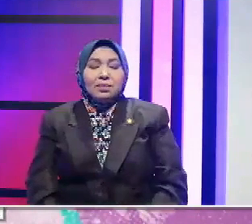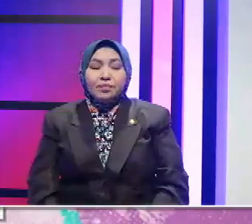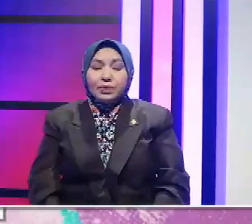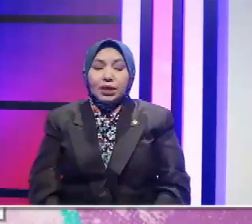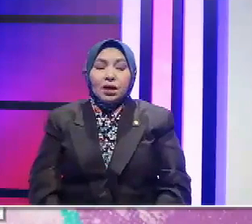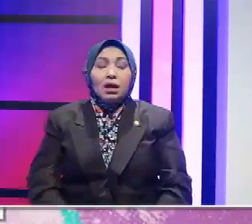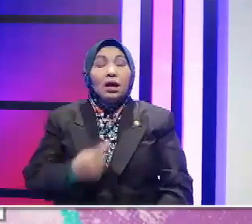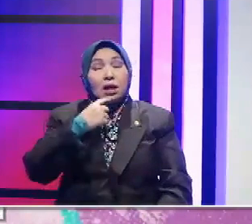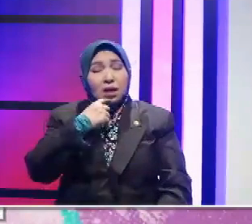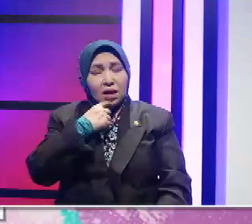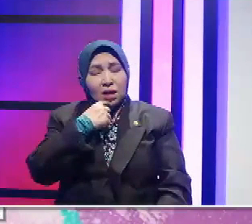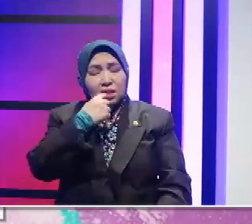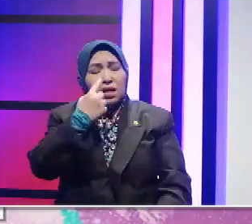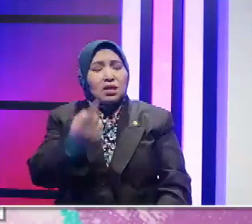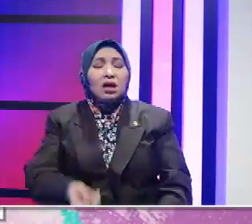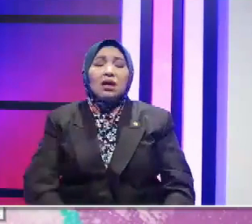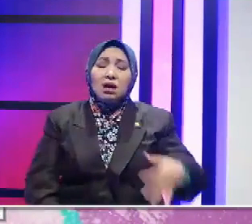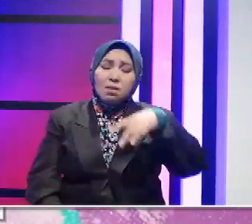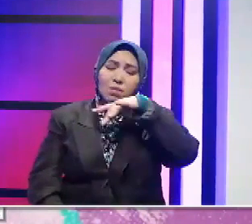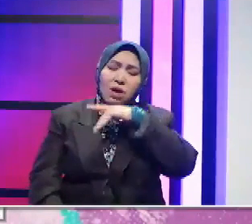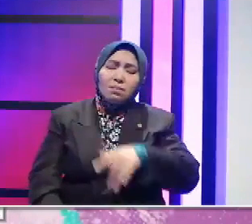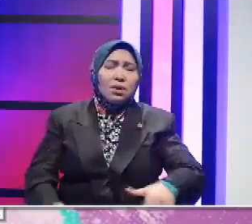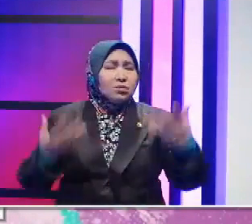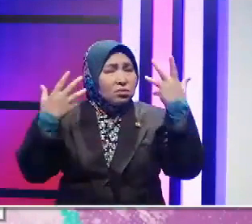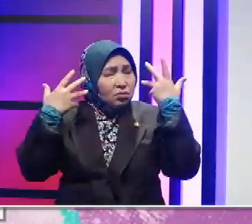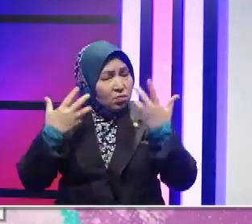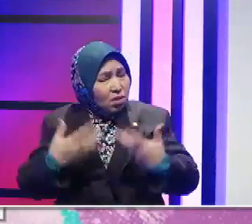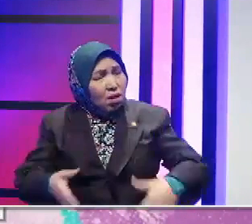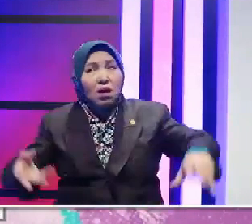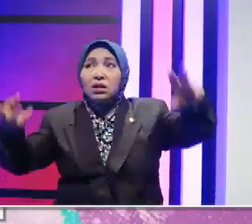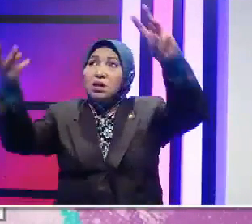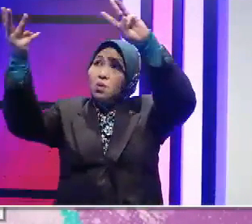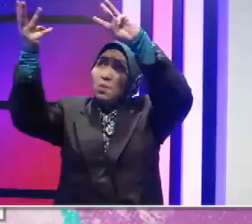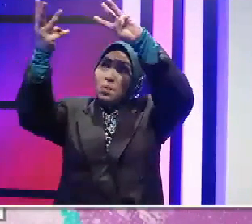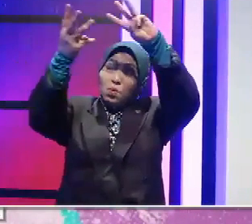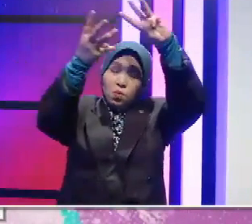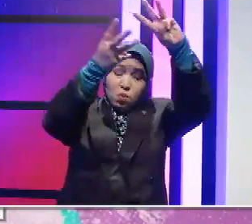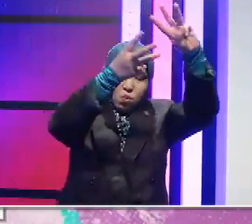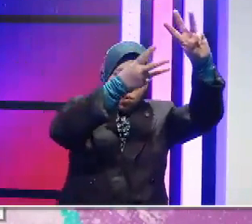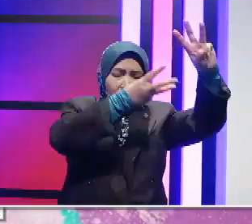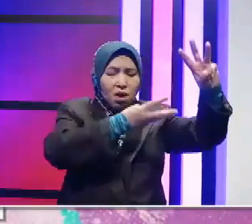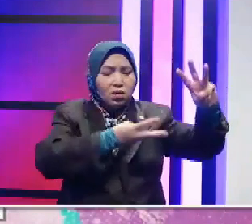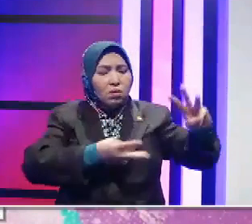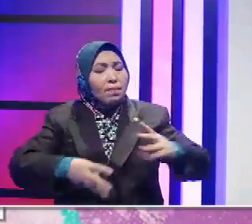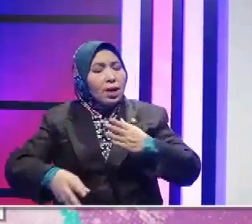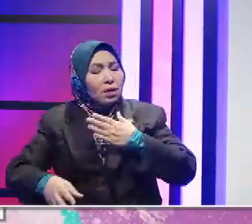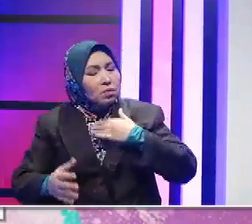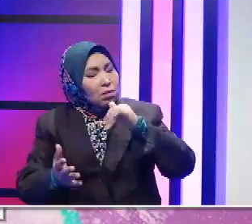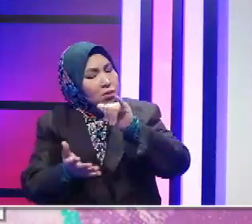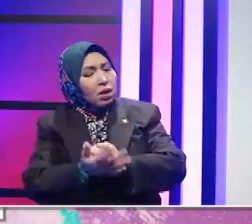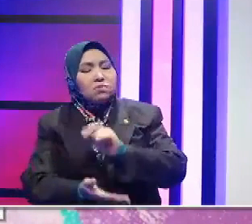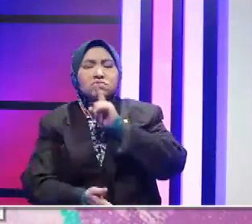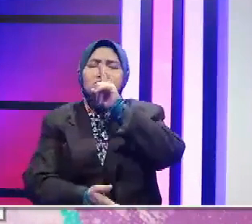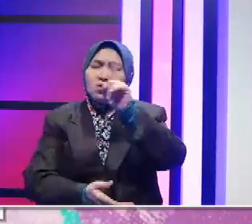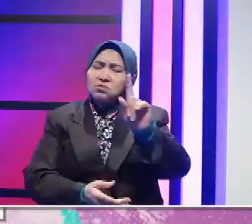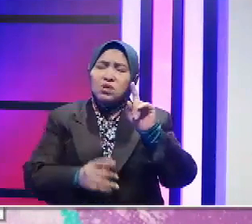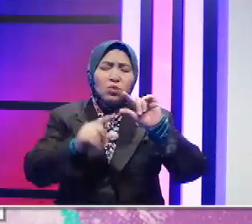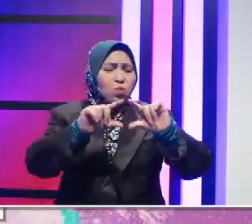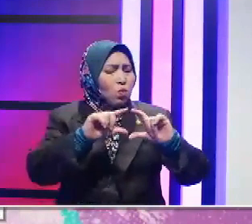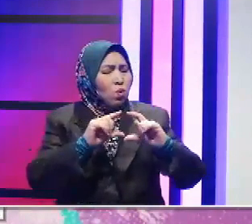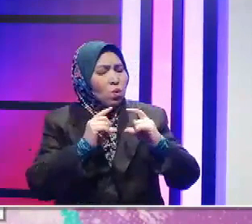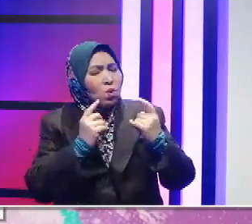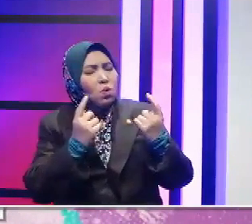الرحيم. قل أوحي إلي أنه استمع